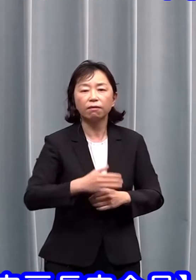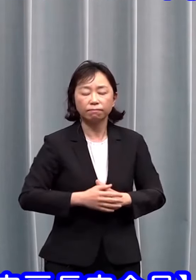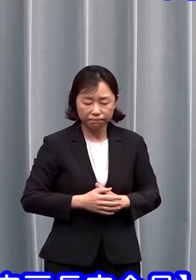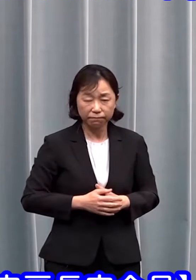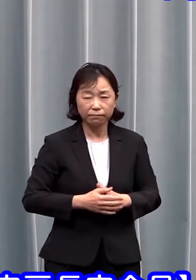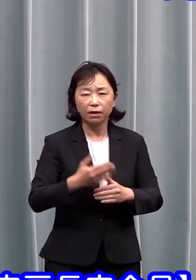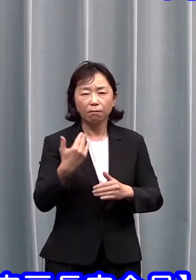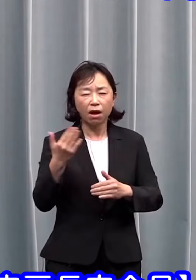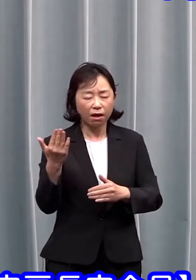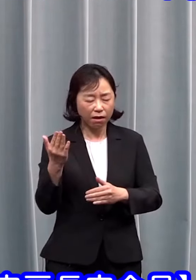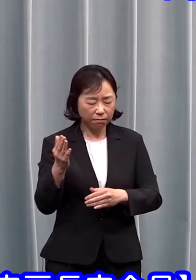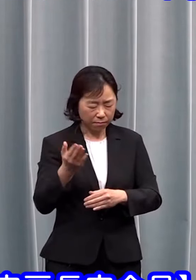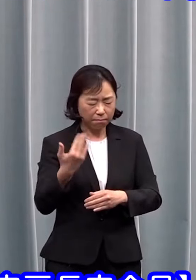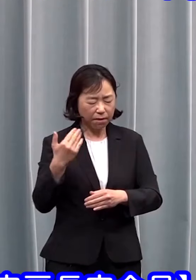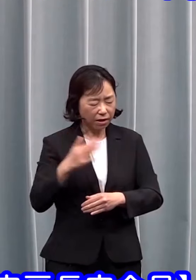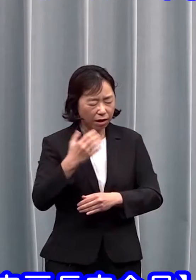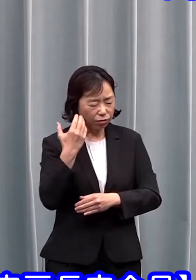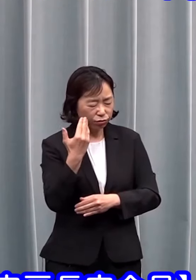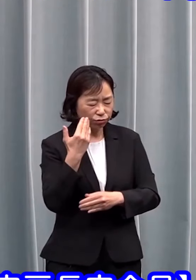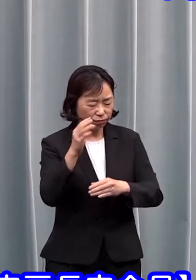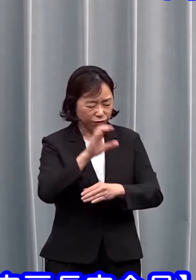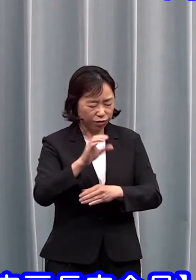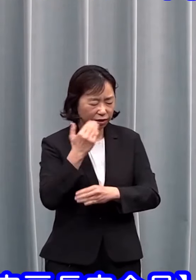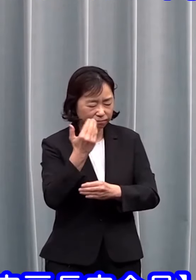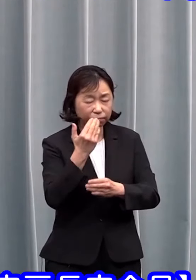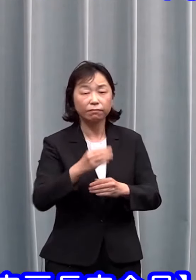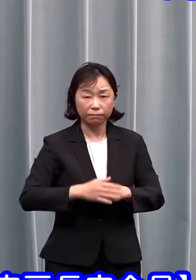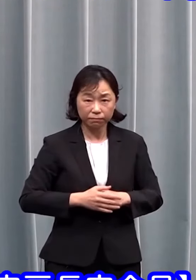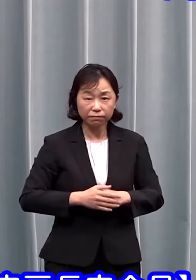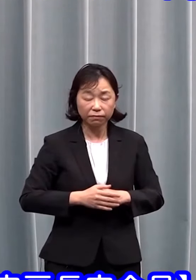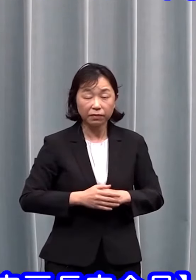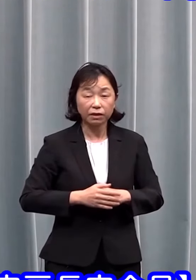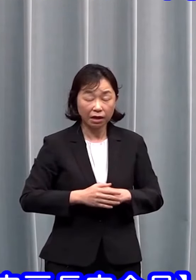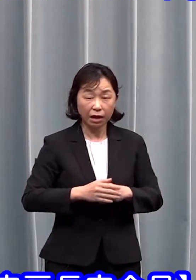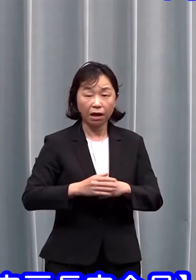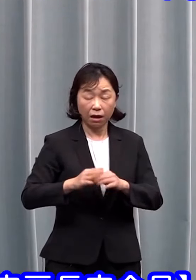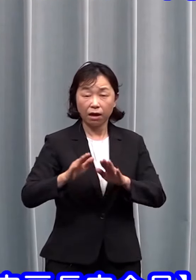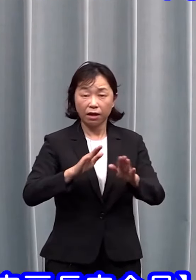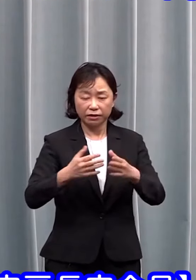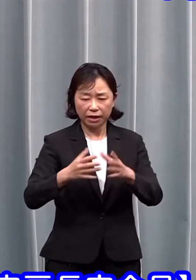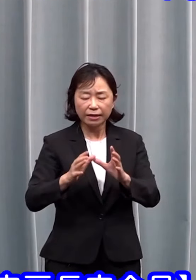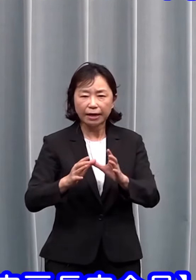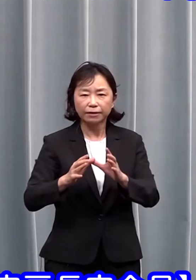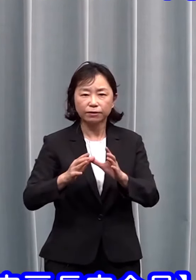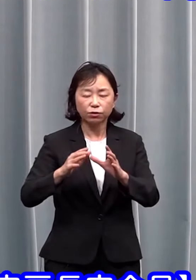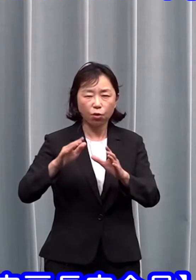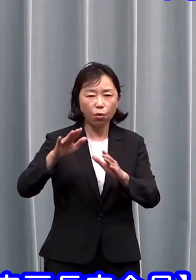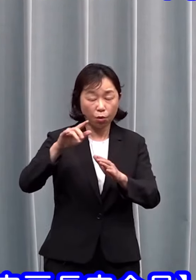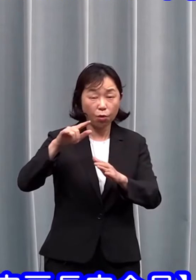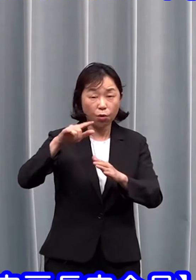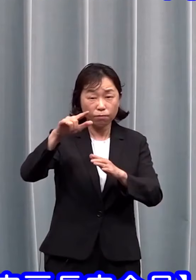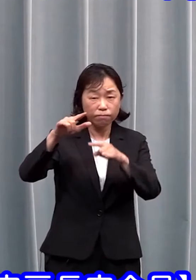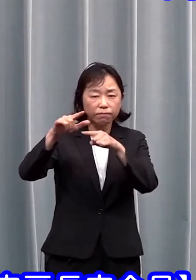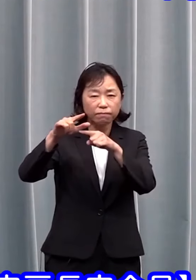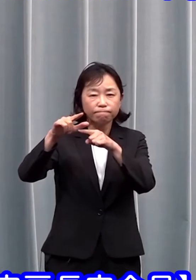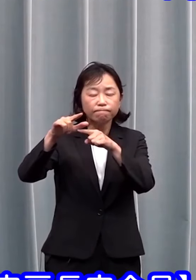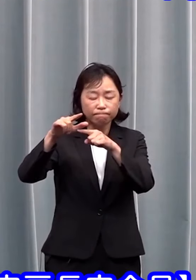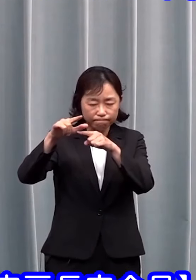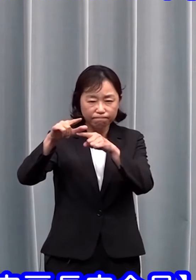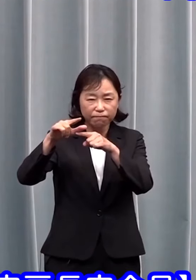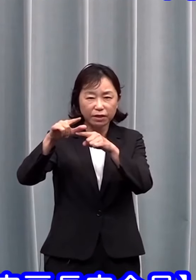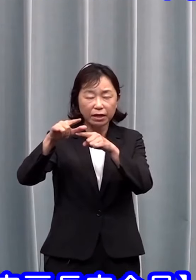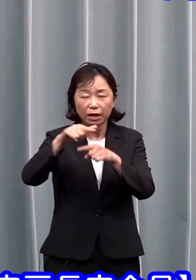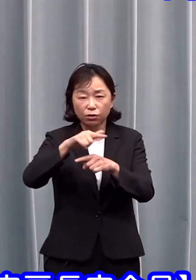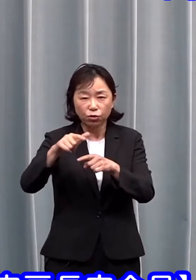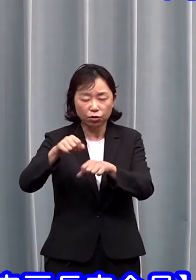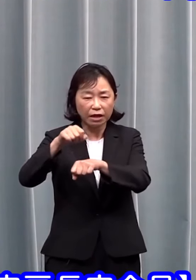何度も聞いておりますけれど、自衛隊の空挺団含むヘリでの、物資の輸送、救助のための資機